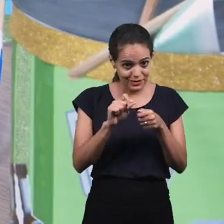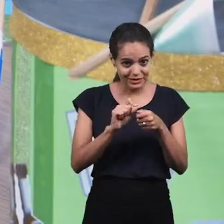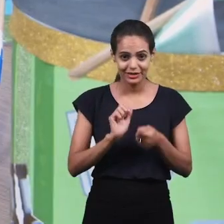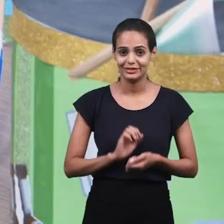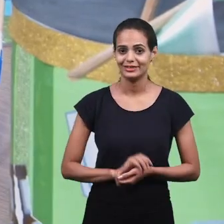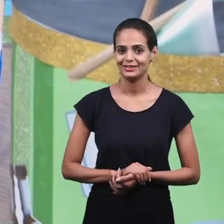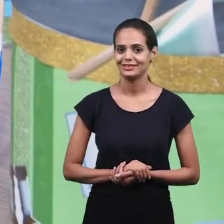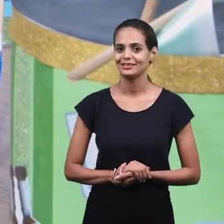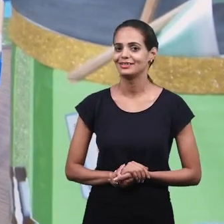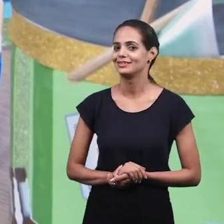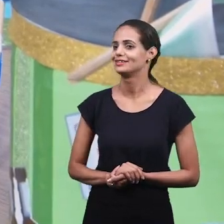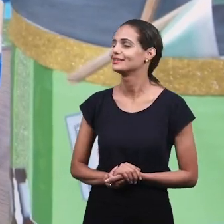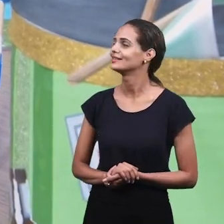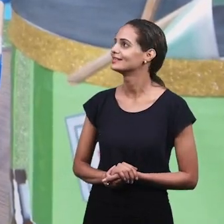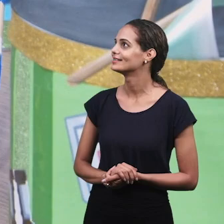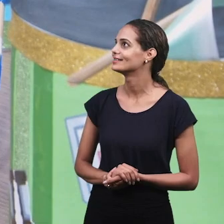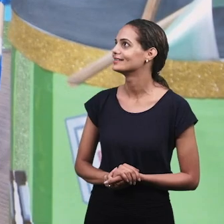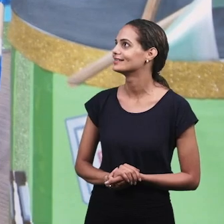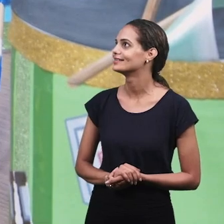faire...